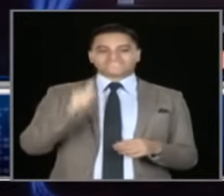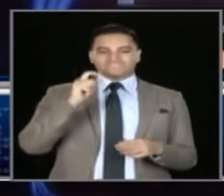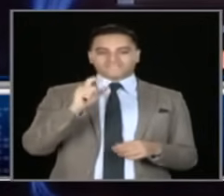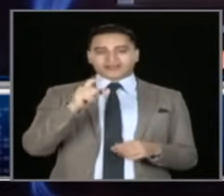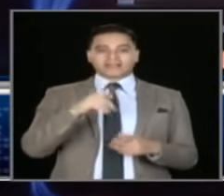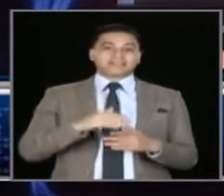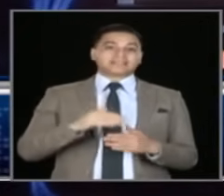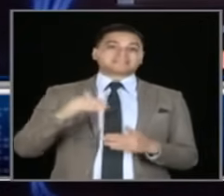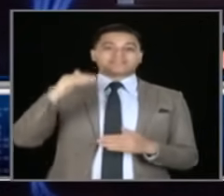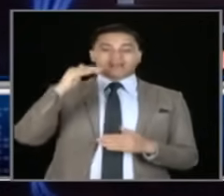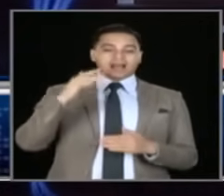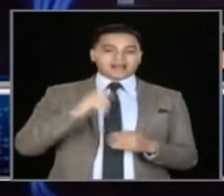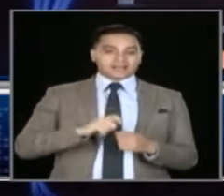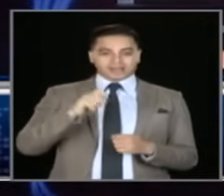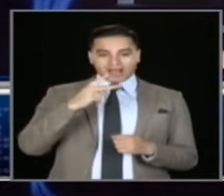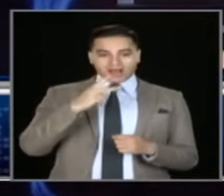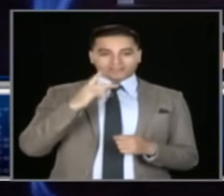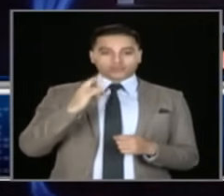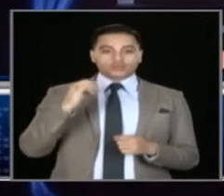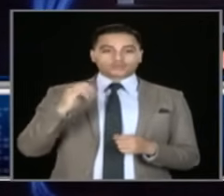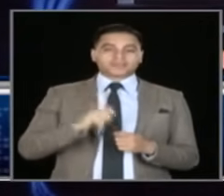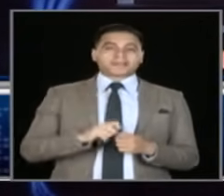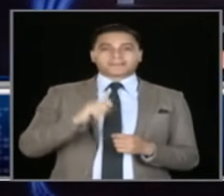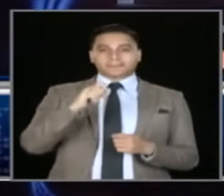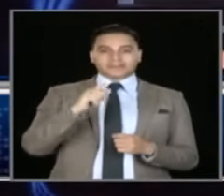ارتفاعه حوالي 2500 متر.